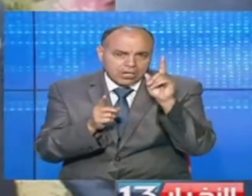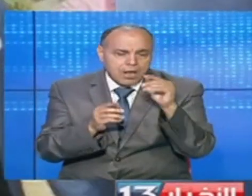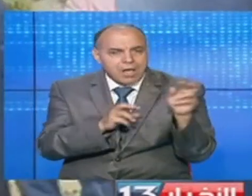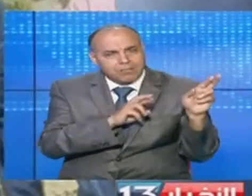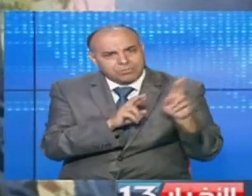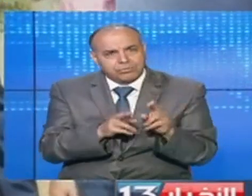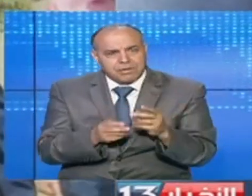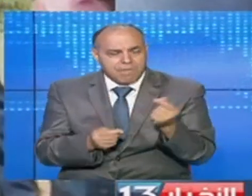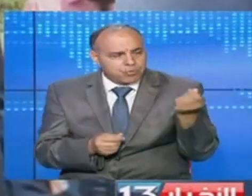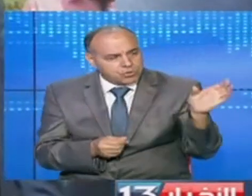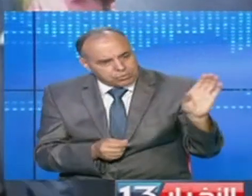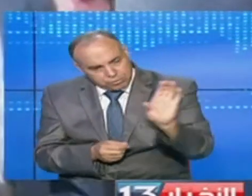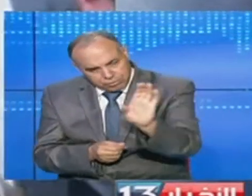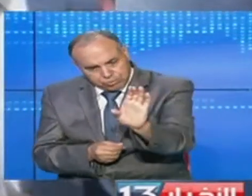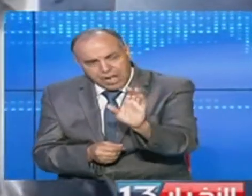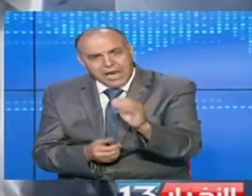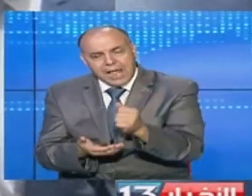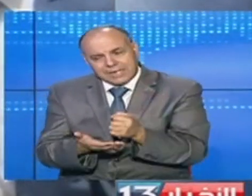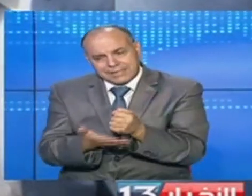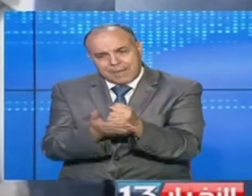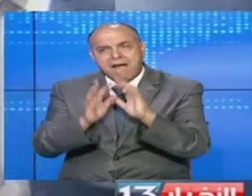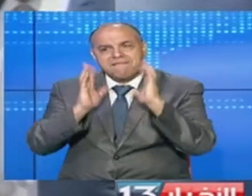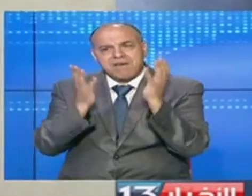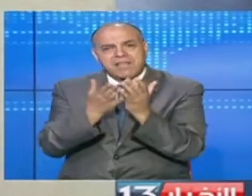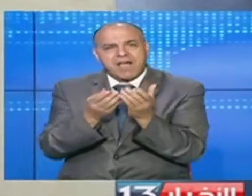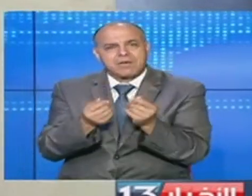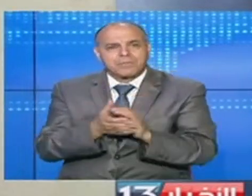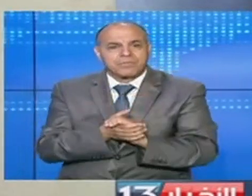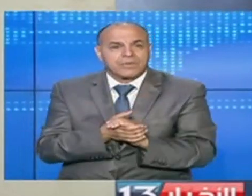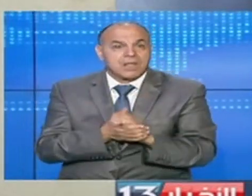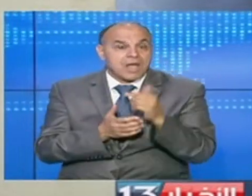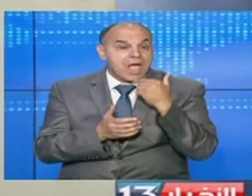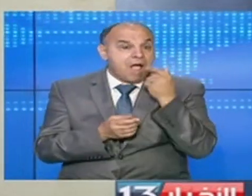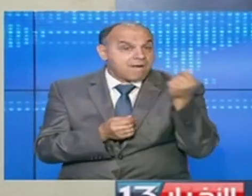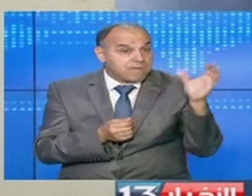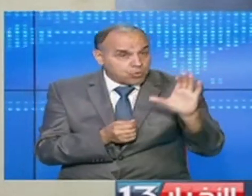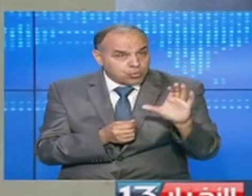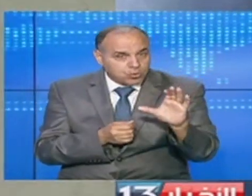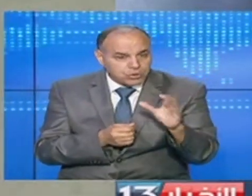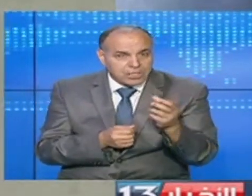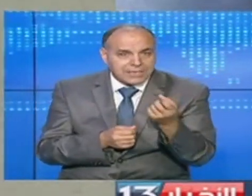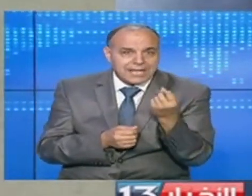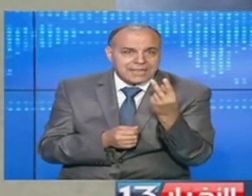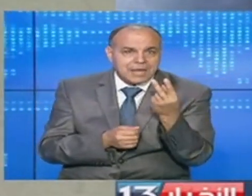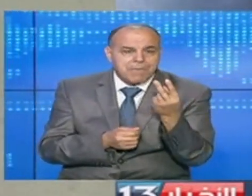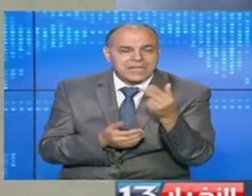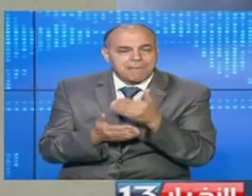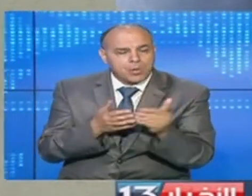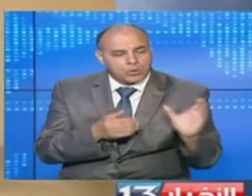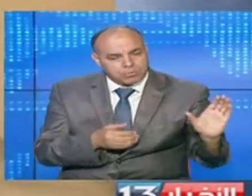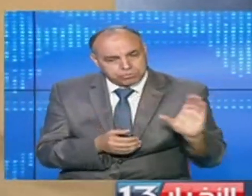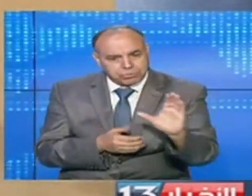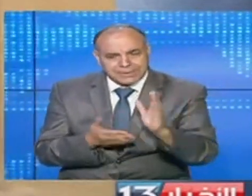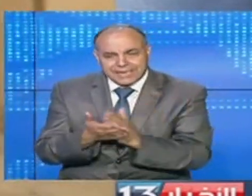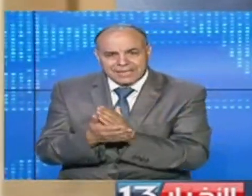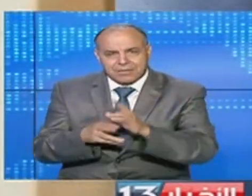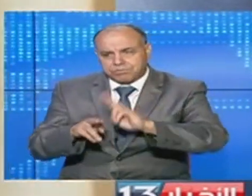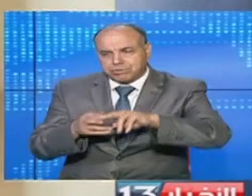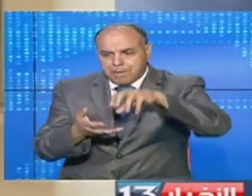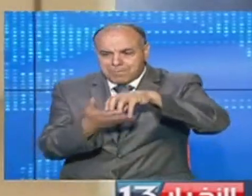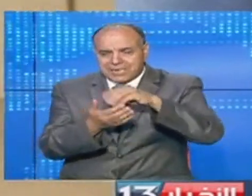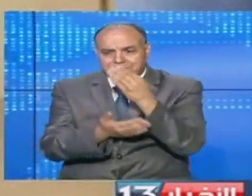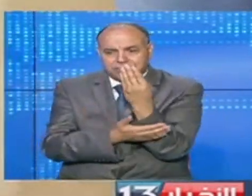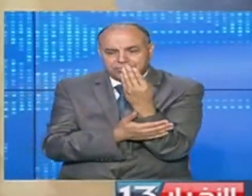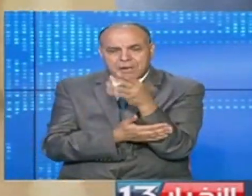الاعتمادات اللجنه بشن دعمه هاذي كما رصدت اعتبرت بقيمه ثلاثمائه الف دينار لتهيئه وسياتي مركز